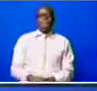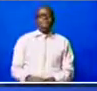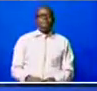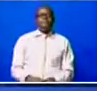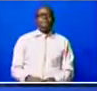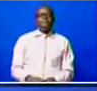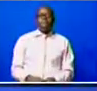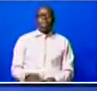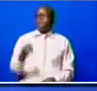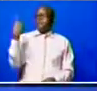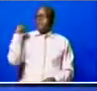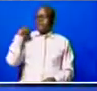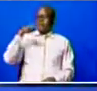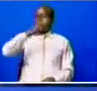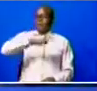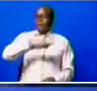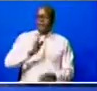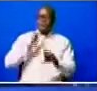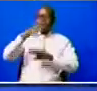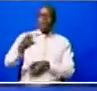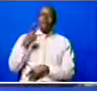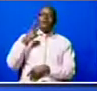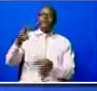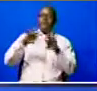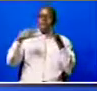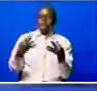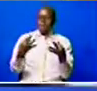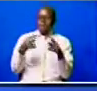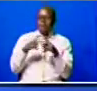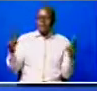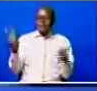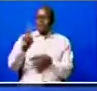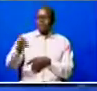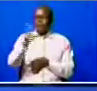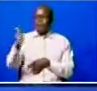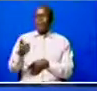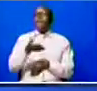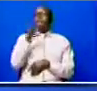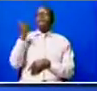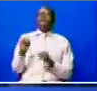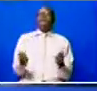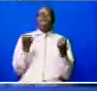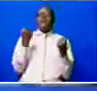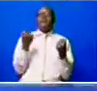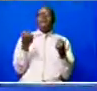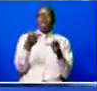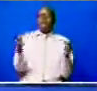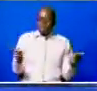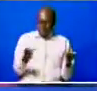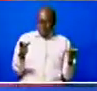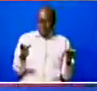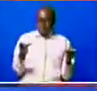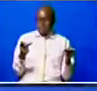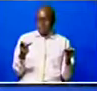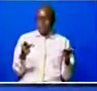Usiku wa kuamkia leo zaidi ya familia 200 zimeanza kutafuta sehemu mbadala ili kuepukana na mafuriko